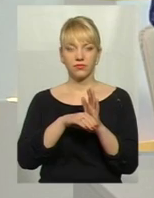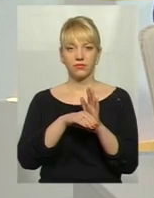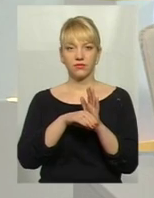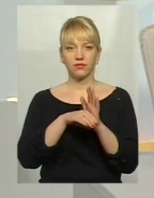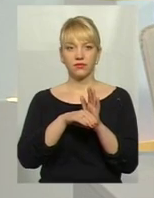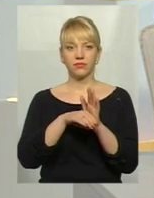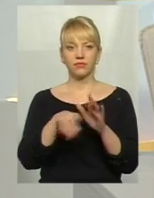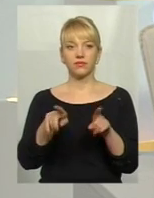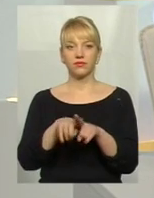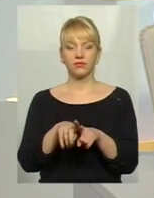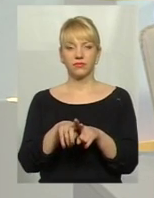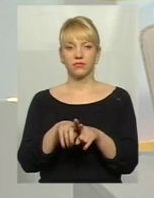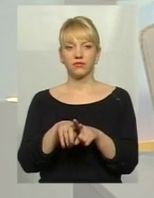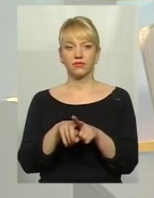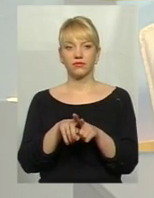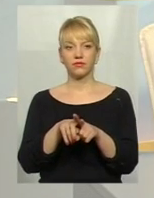скажімо, такими